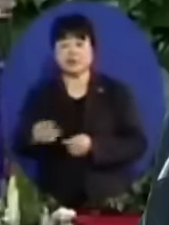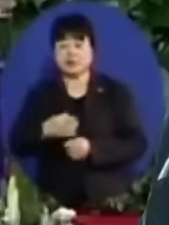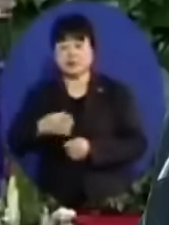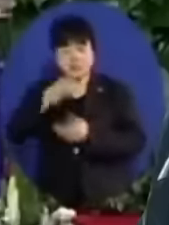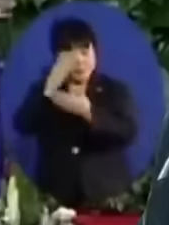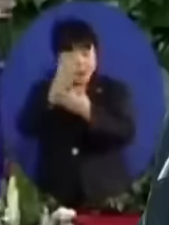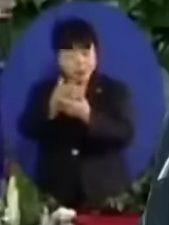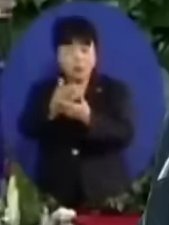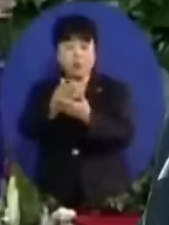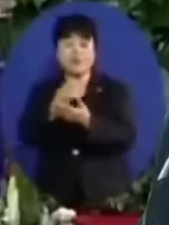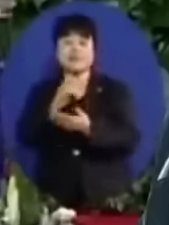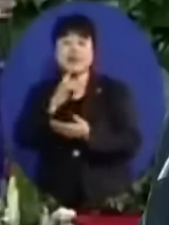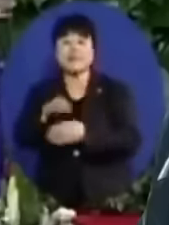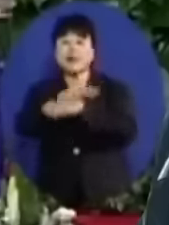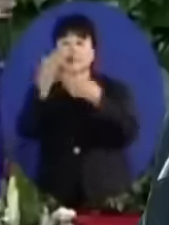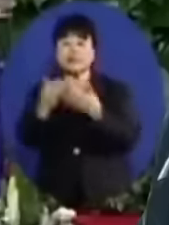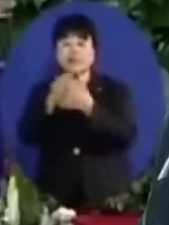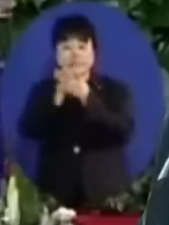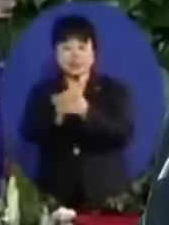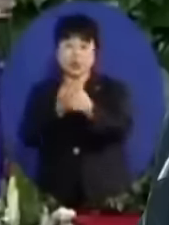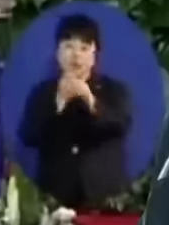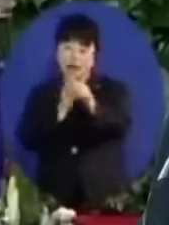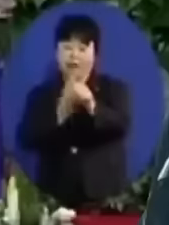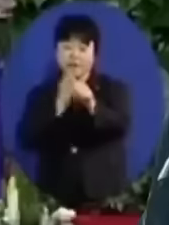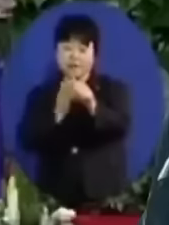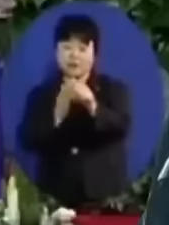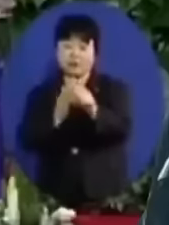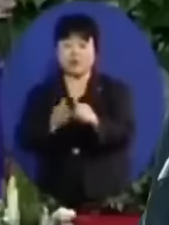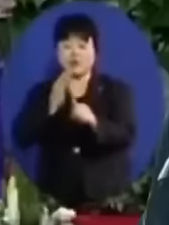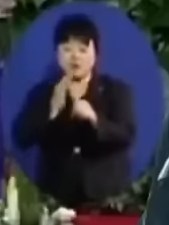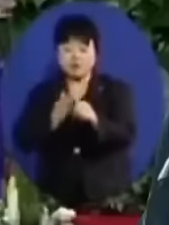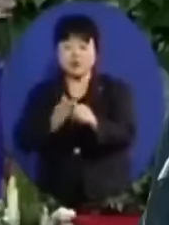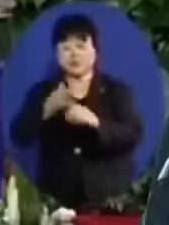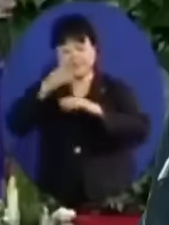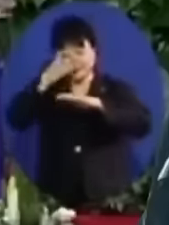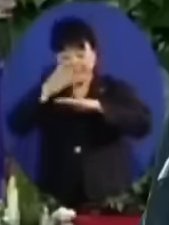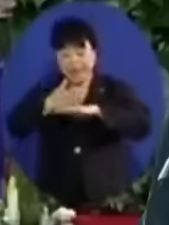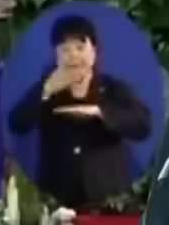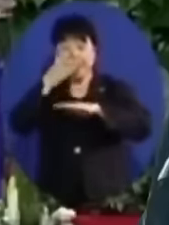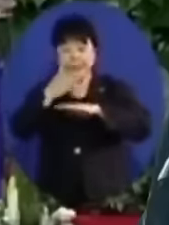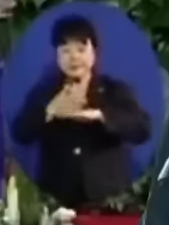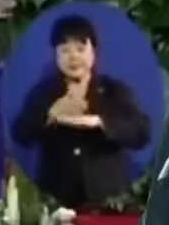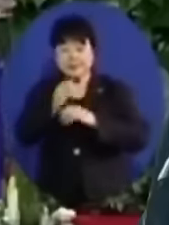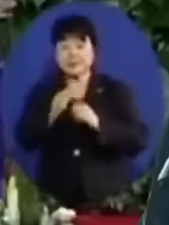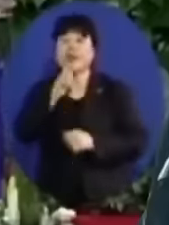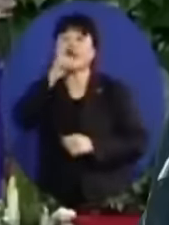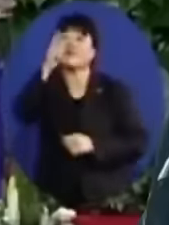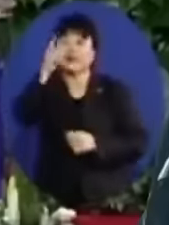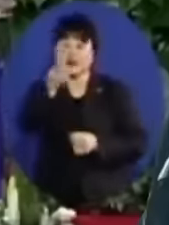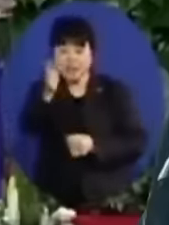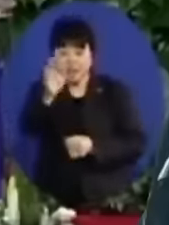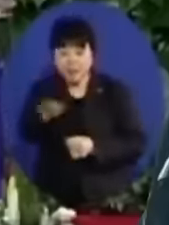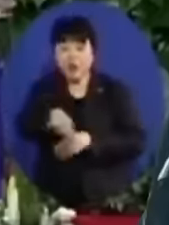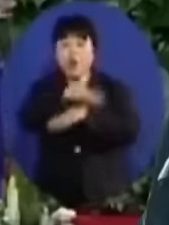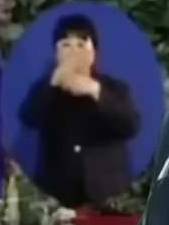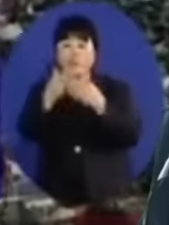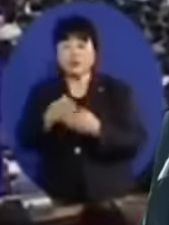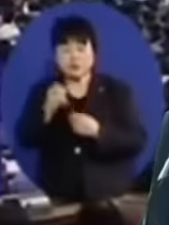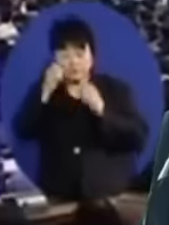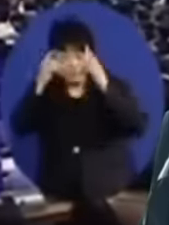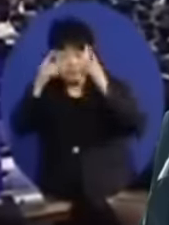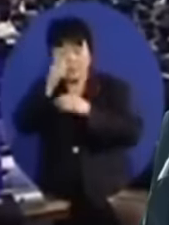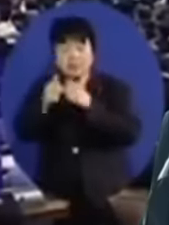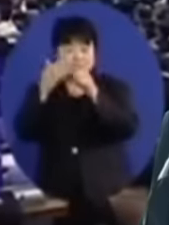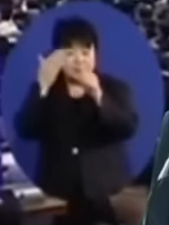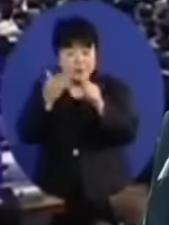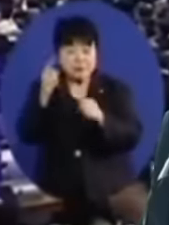염려하지 말고 다만 모든 일에 기도와 간구로 너희 구할 것을 감사함으로 하나님께 아뢰라. 그리하면 모든 지각에 뛰어난